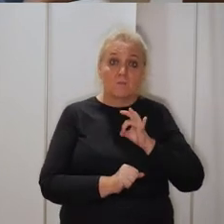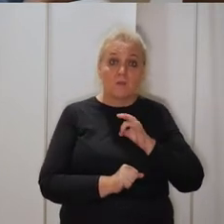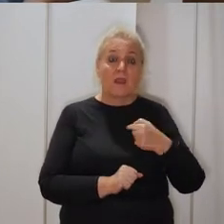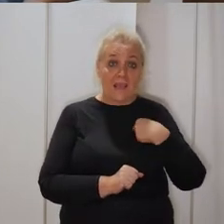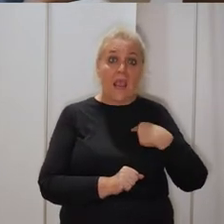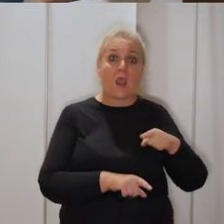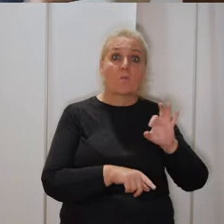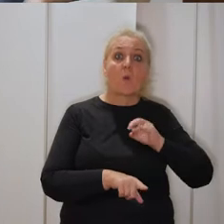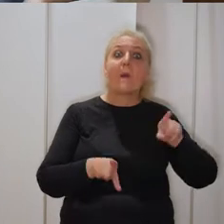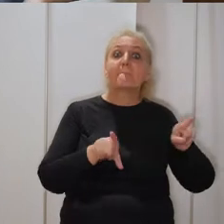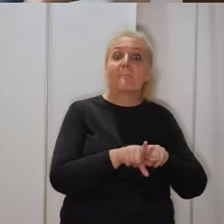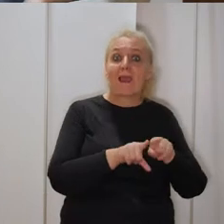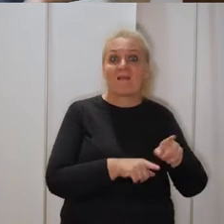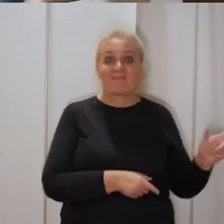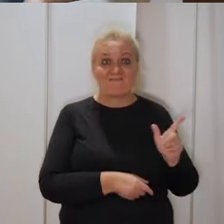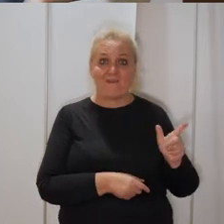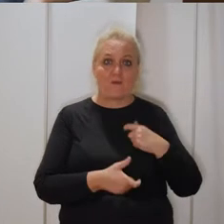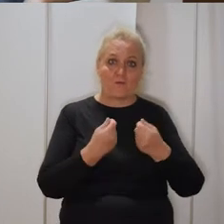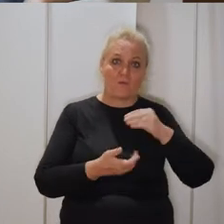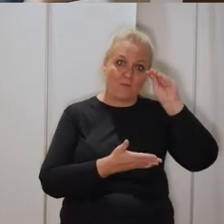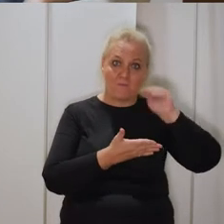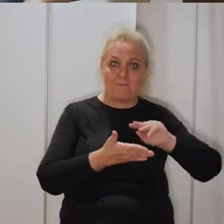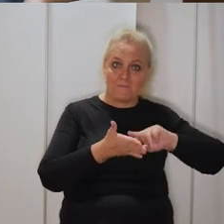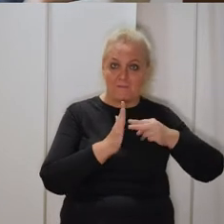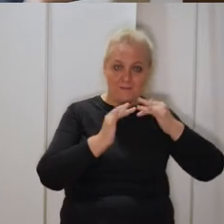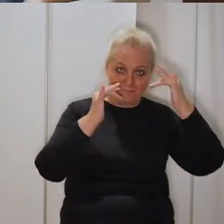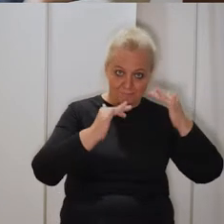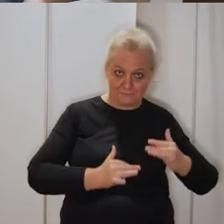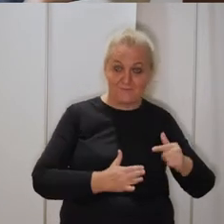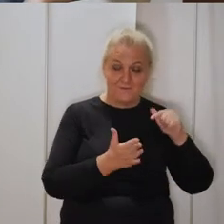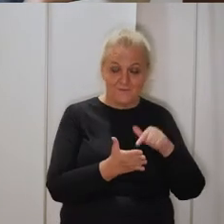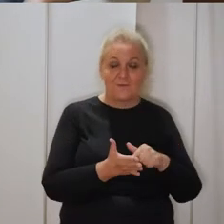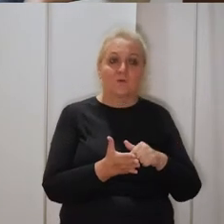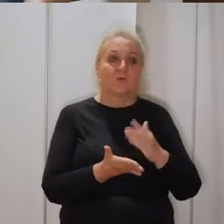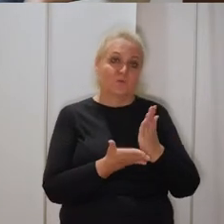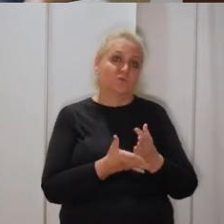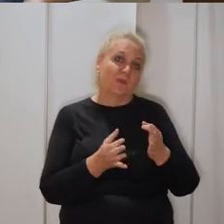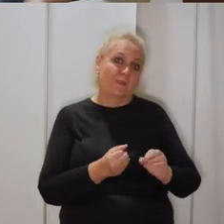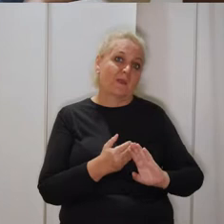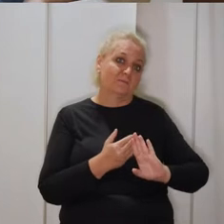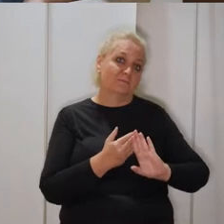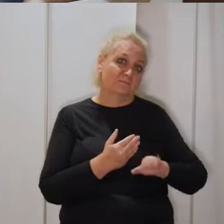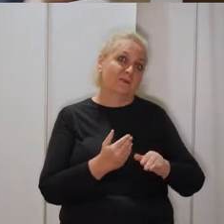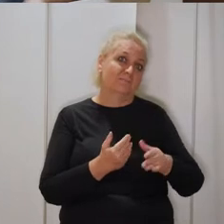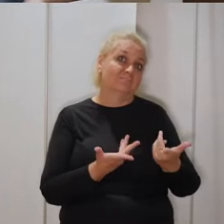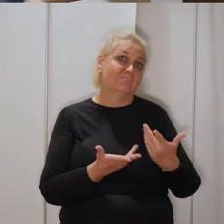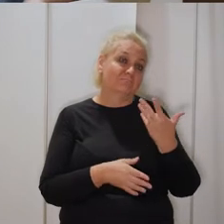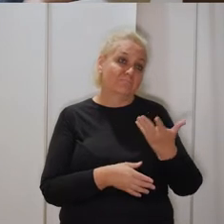brata. Razem robiliśmy scenariusz, który już spokojnie po tych 5 latach mogę powiedzieć, że jest